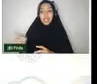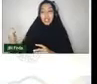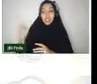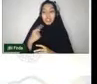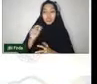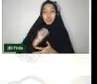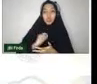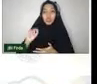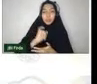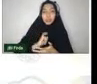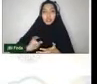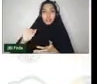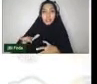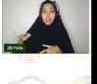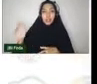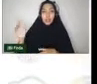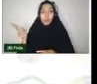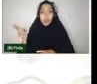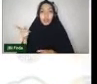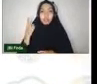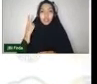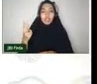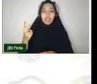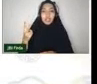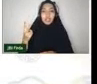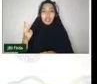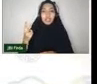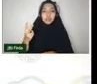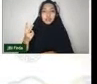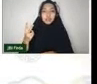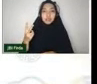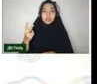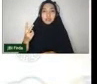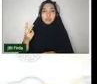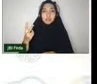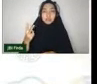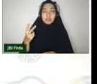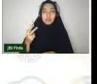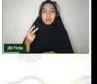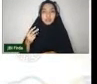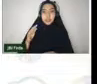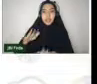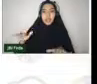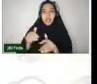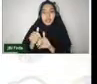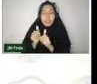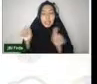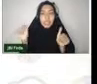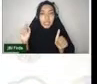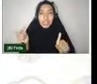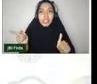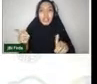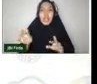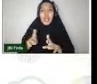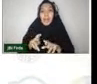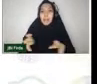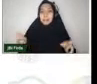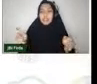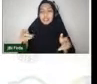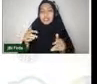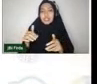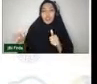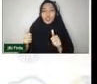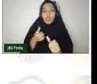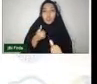bersama anak-anak yang normal, di situ mereka melihat anak-anak yang bersih, anak-anak yang rapi gitu. Jadi mereka jadi mengikuti